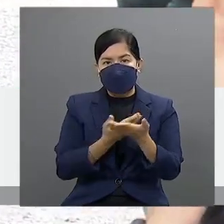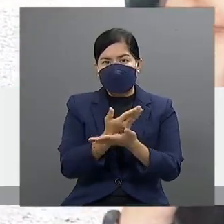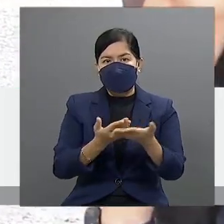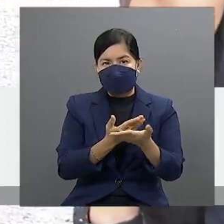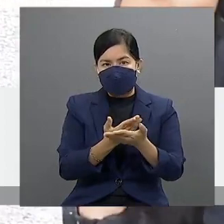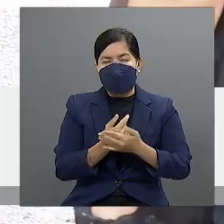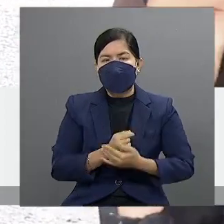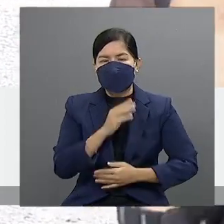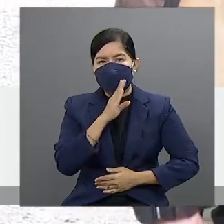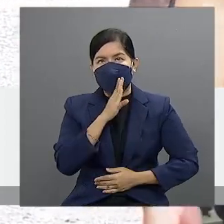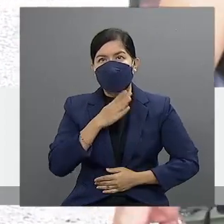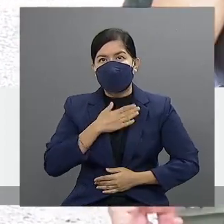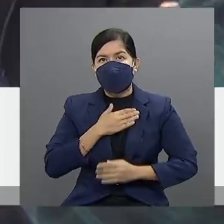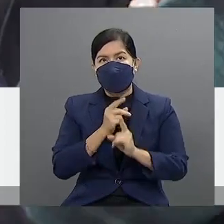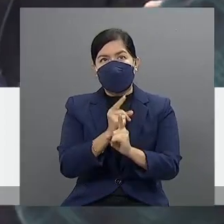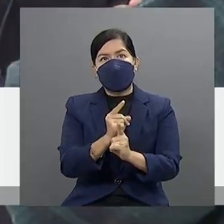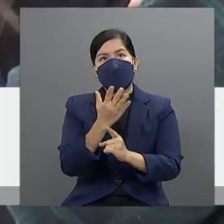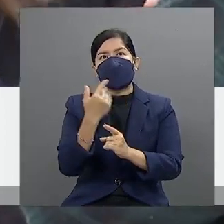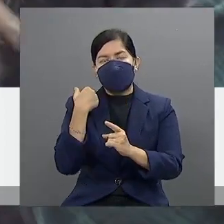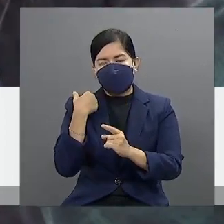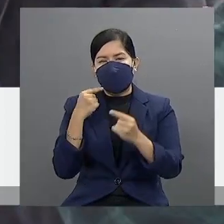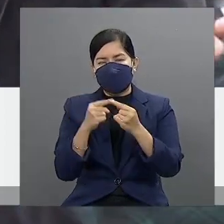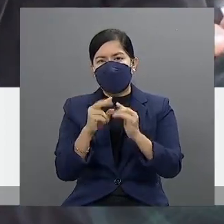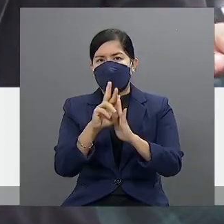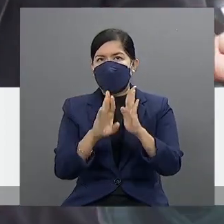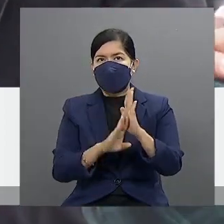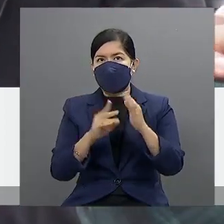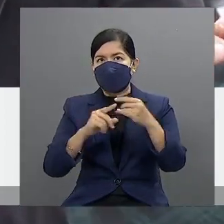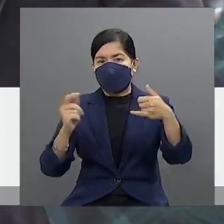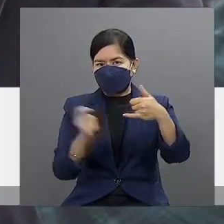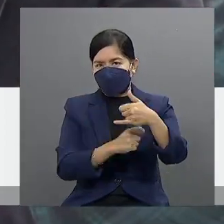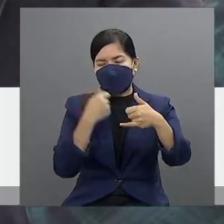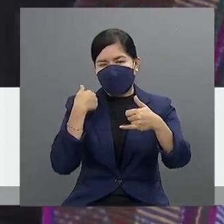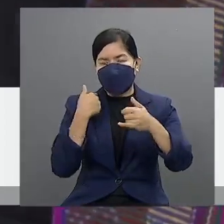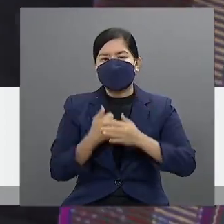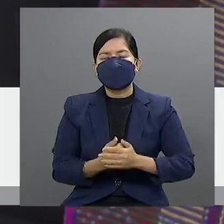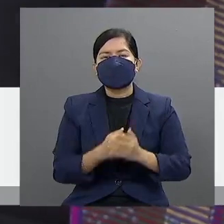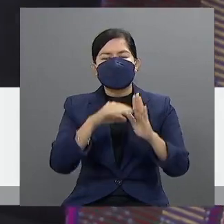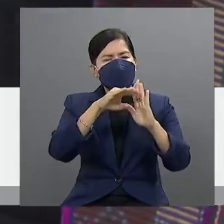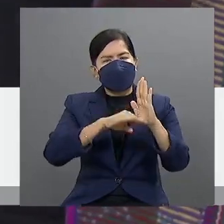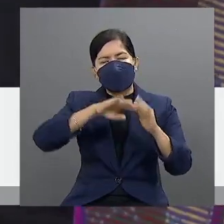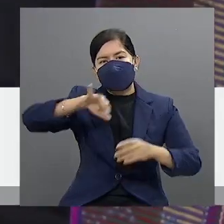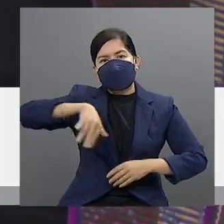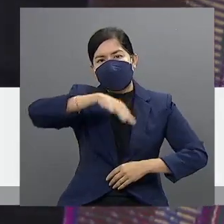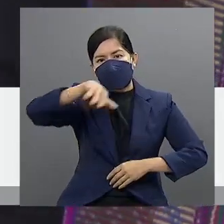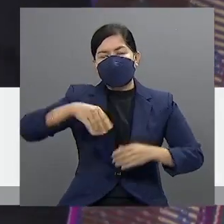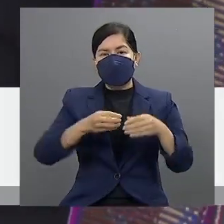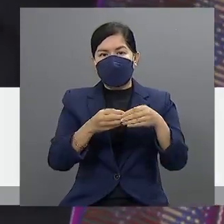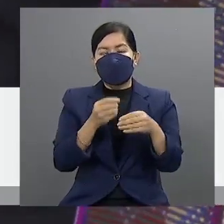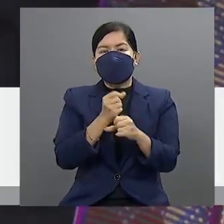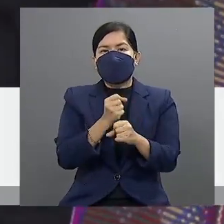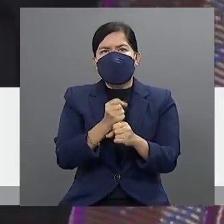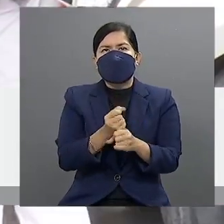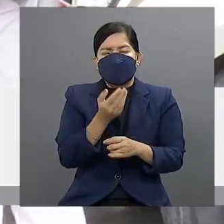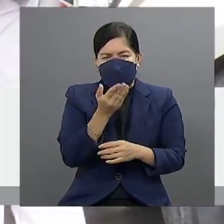ามมาตรการที่กำหนดค่ะแนวทางปฏิบัติเหล่านี้เนี่ยนะคะต้องบอกว่าเป็นสิ่งที่คนทำงานกลางคืนเรียกร้องมาโดยตลอดเพ